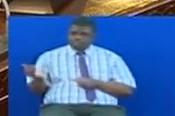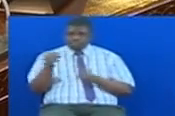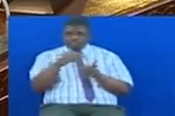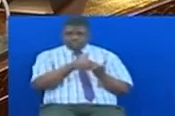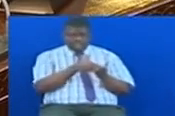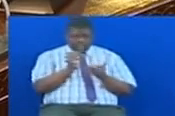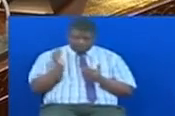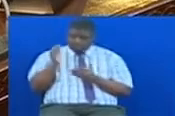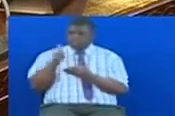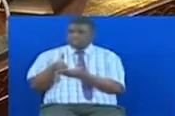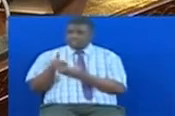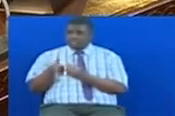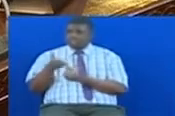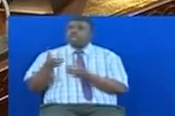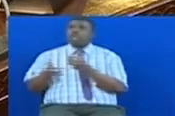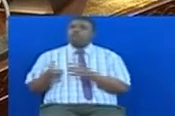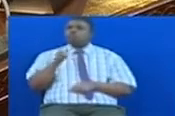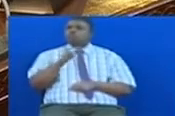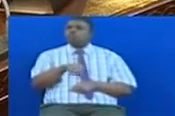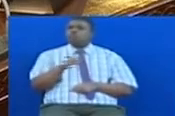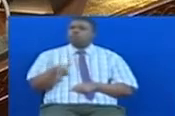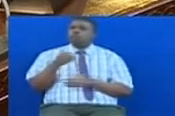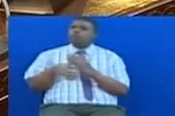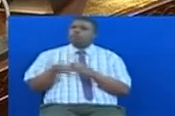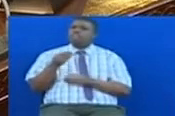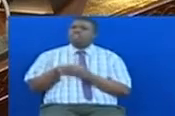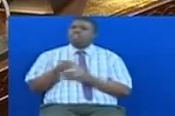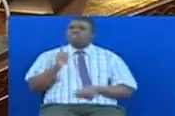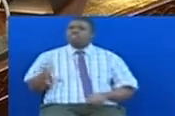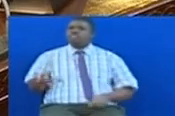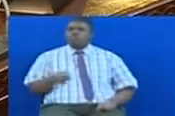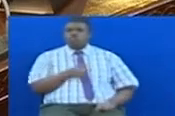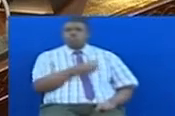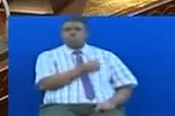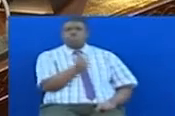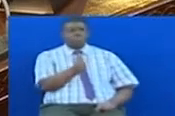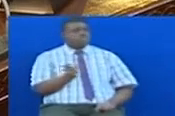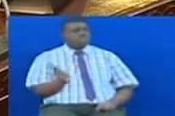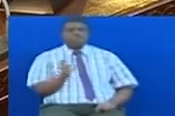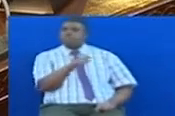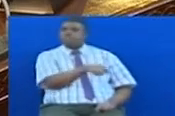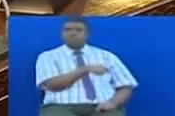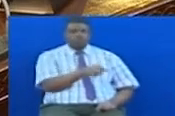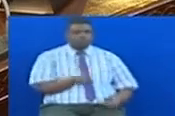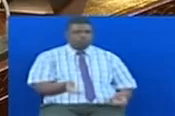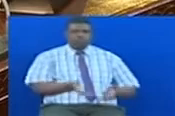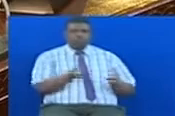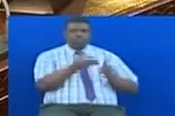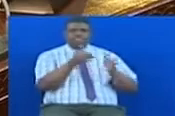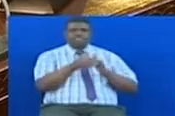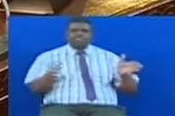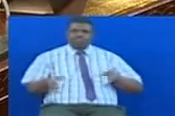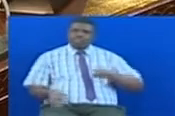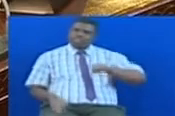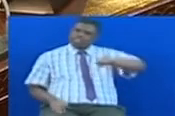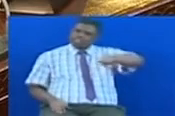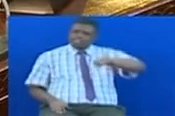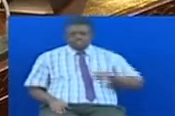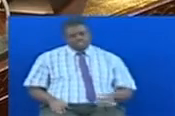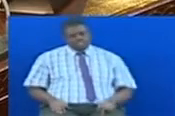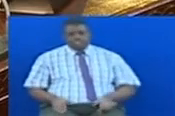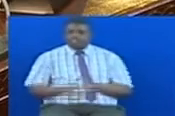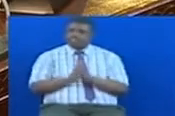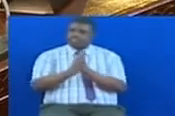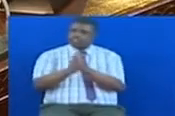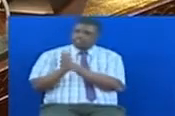kumekuwa na changamoto kwamba watu wenye ulemavu fedha zinakuepo, lakini wao wenyewe wamekuwa hawajitokezi kuchangamkia fursa hizi. Kwa hiyo nitoe rai sana kwa